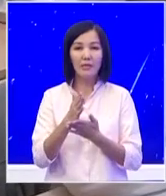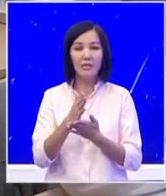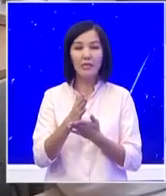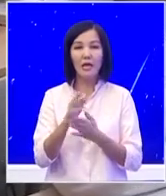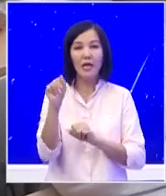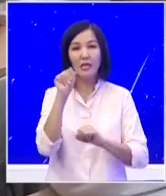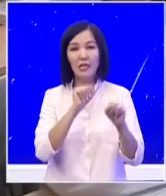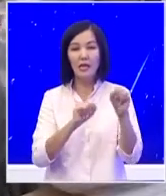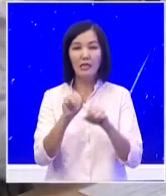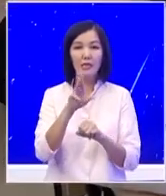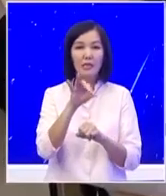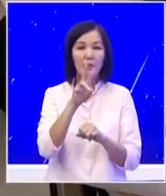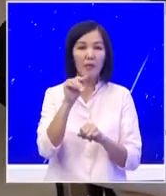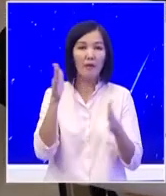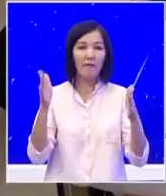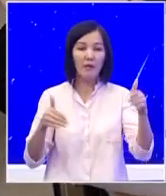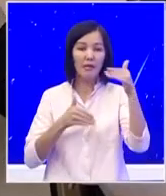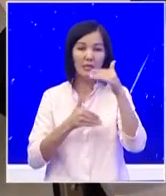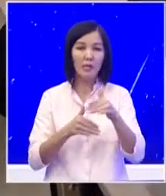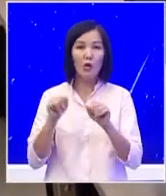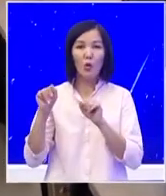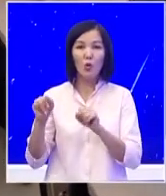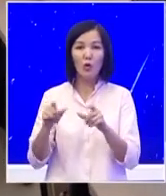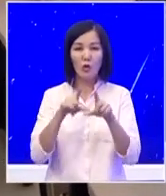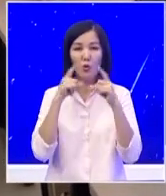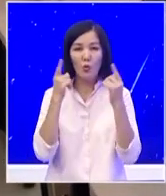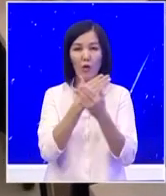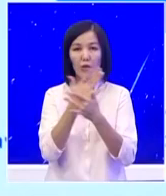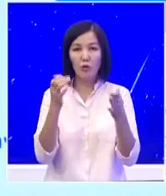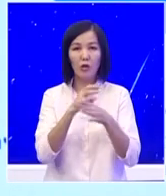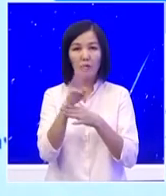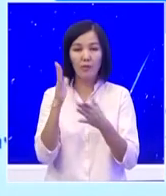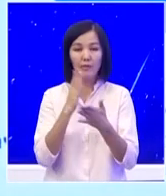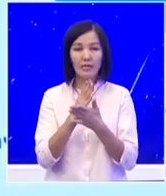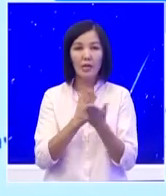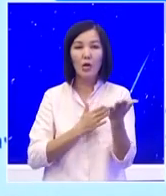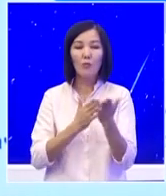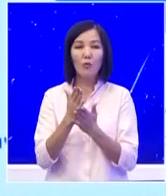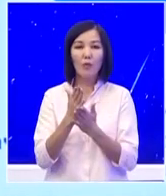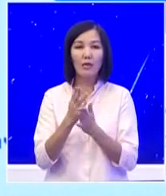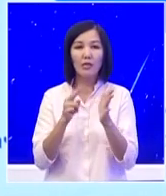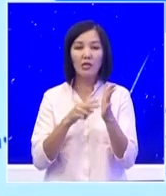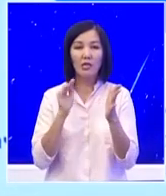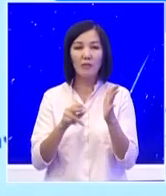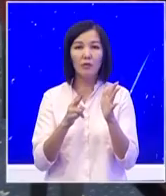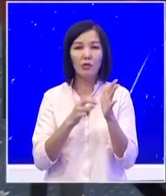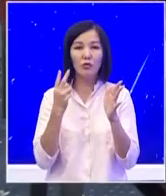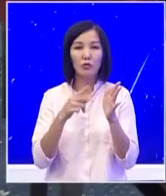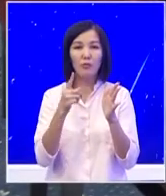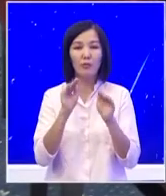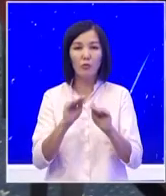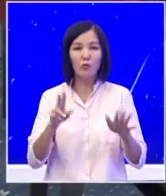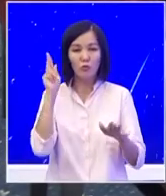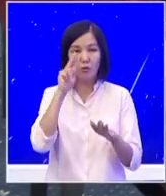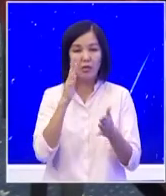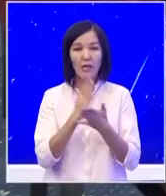орнатылады. Тепловизор, санитайзер, жеке қорғану құралдарымен қамтамасыз етіледі. Бұл бағытпен облыста 7721 оқушы